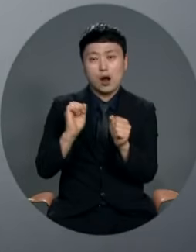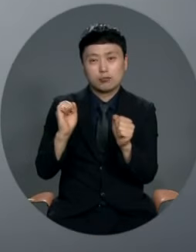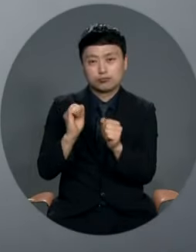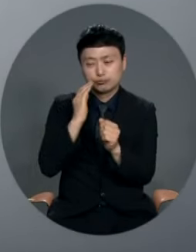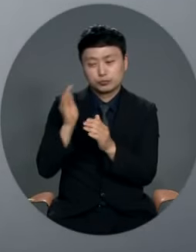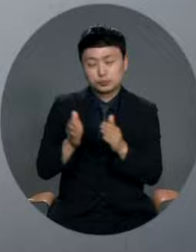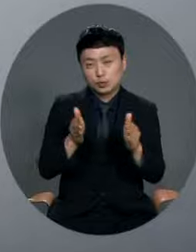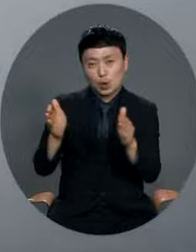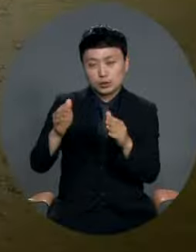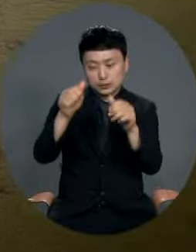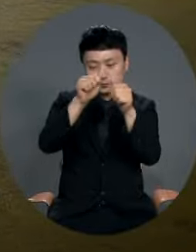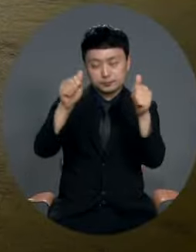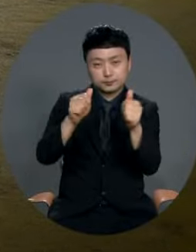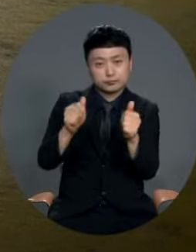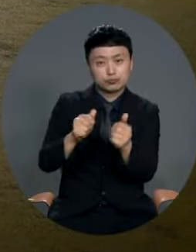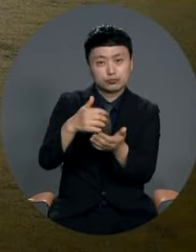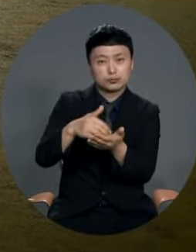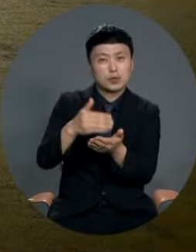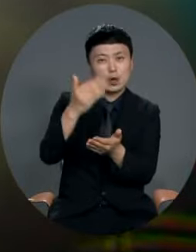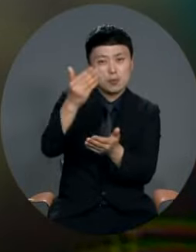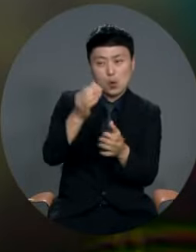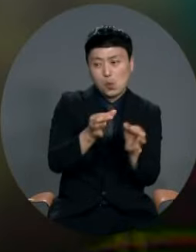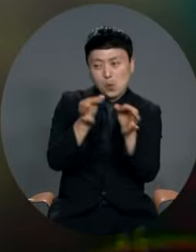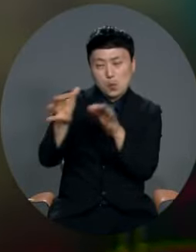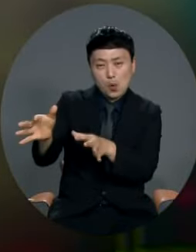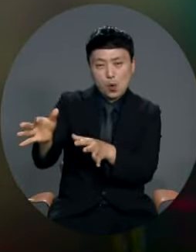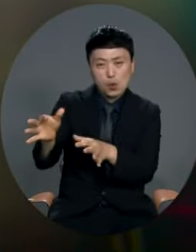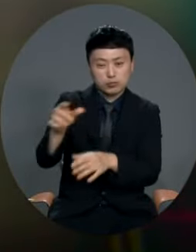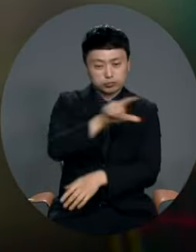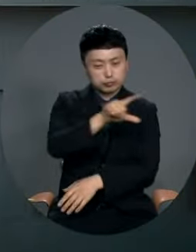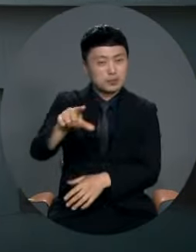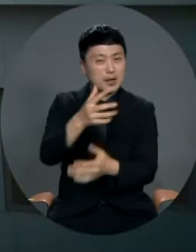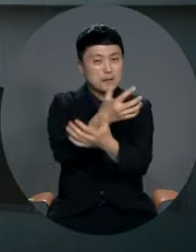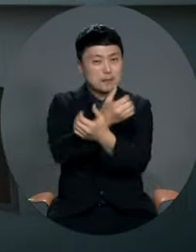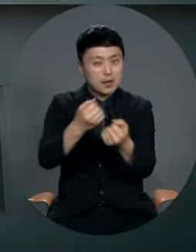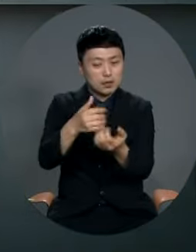기증한후 ,2억9천만원이넘는금액을들여조각품20점을추가로설치하는개인계약을청도군과체결했다